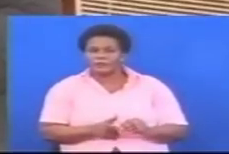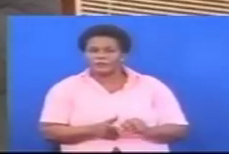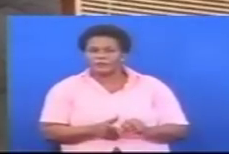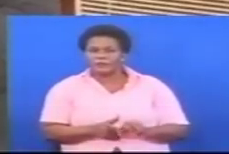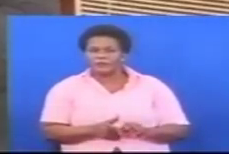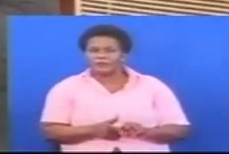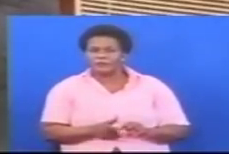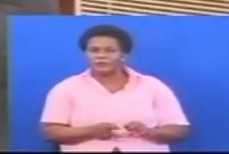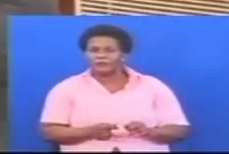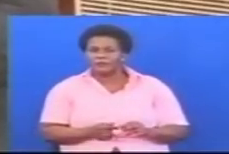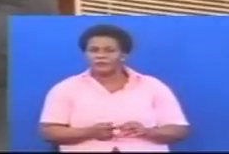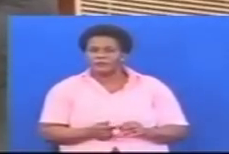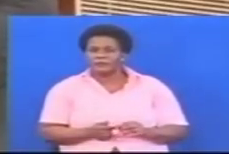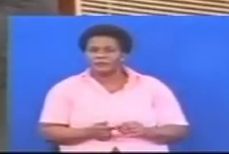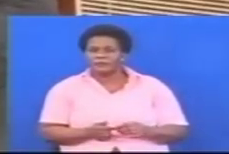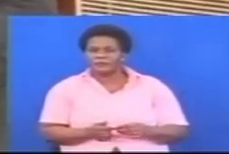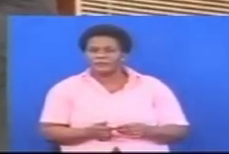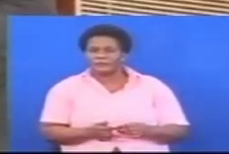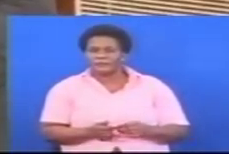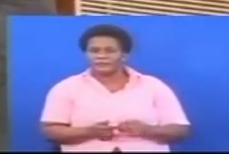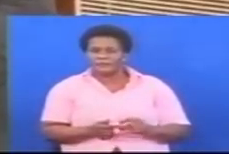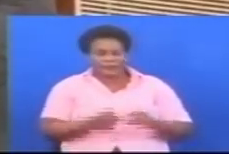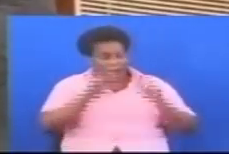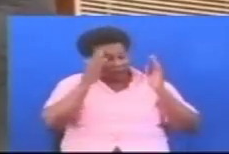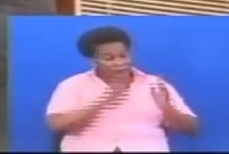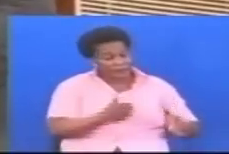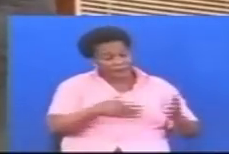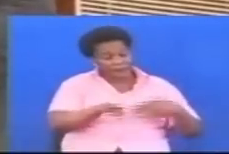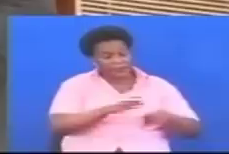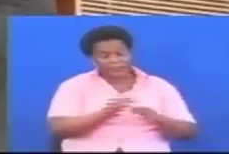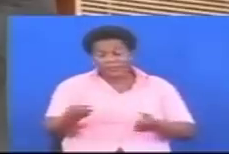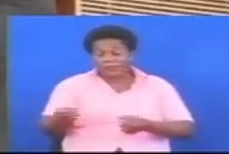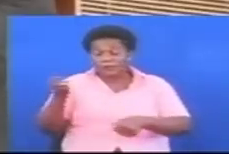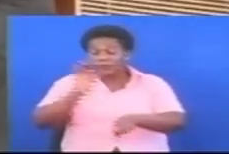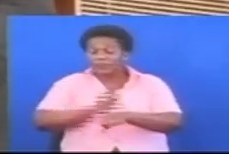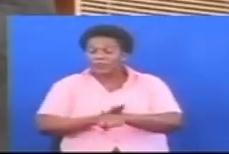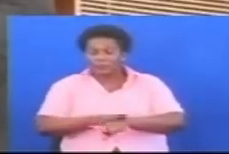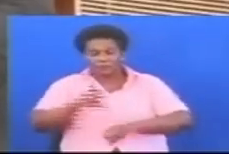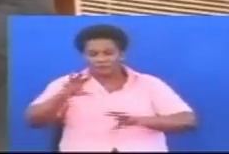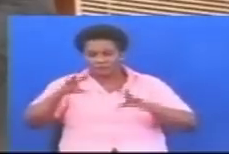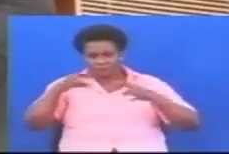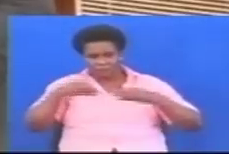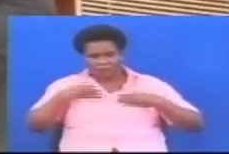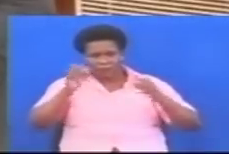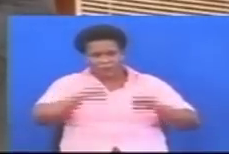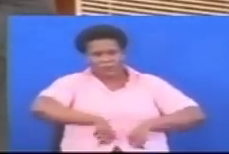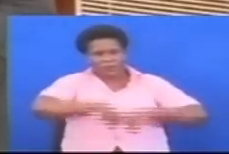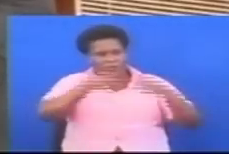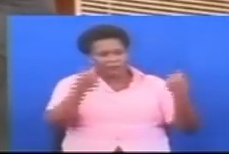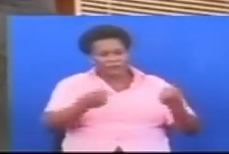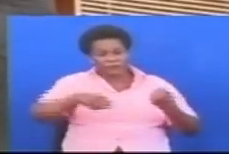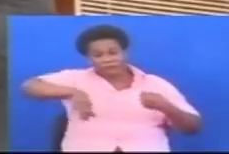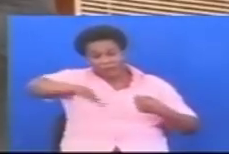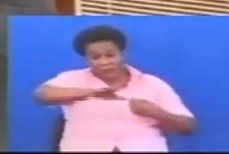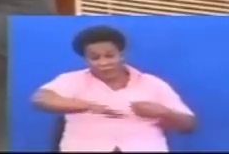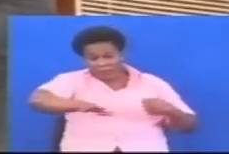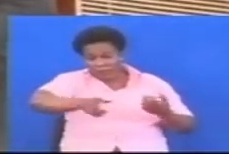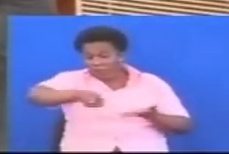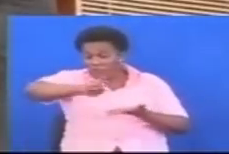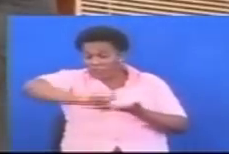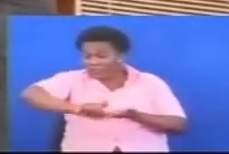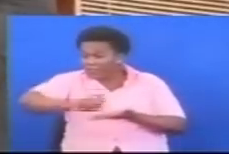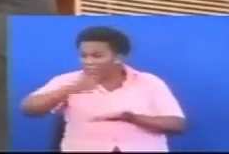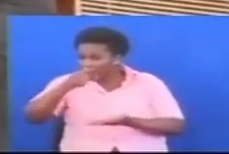kibinadamu. Mheshimiwa Mwenyekiti, wataalamu wanakubaliana kwamba uharibifu wa mazingira ukiongezeka,